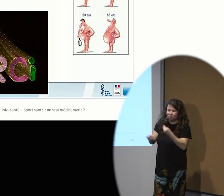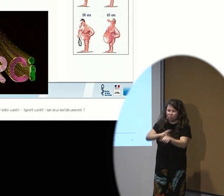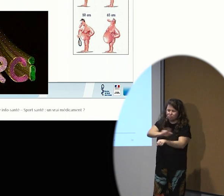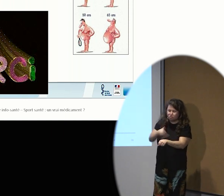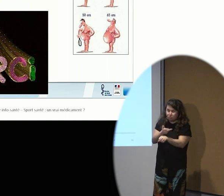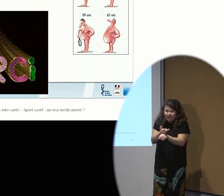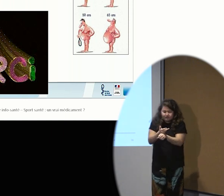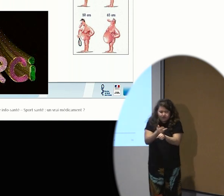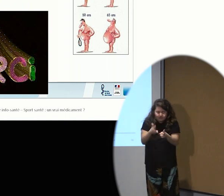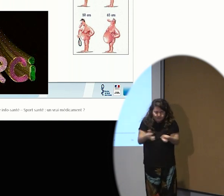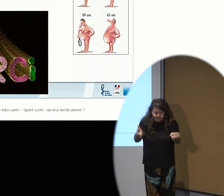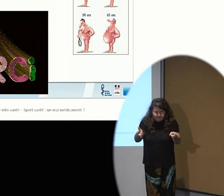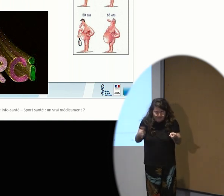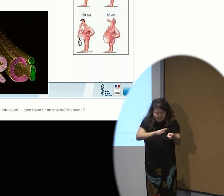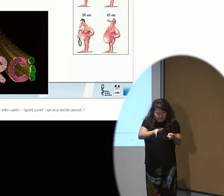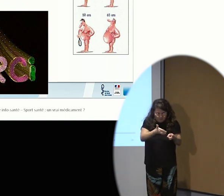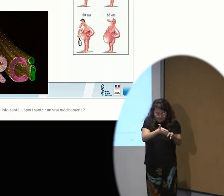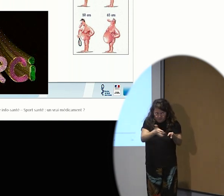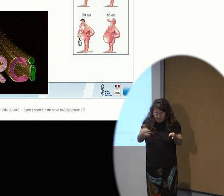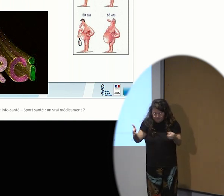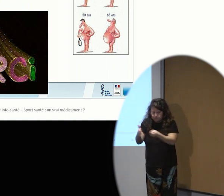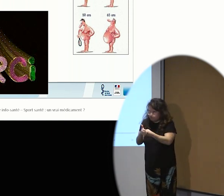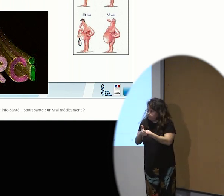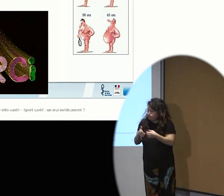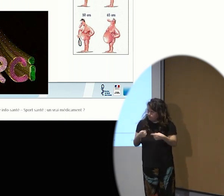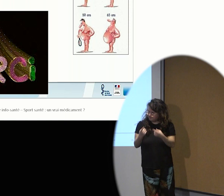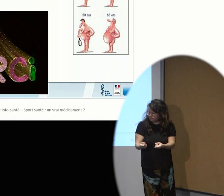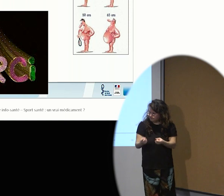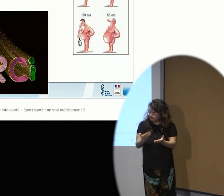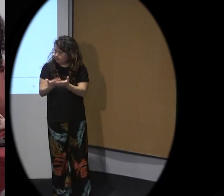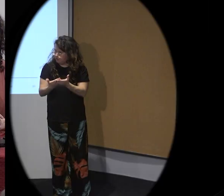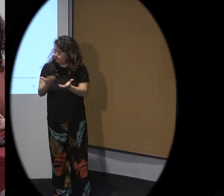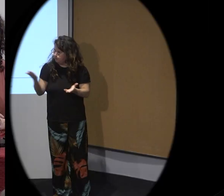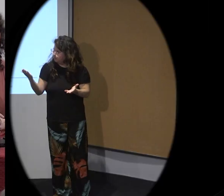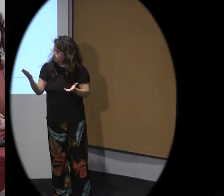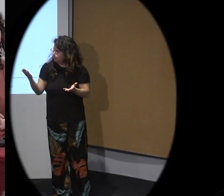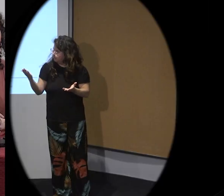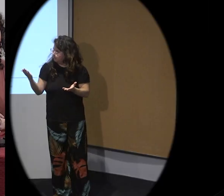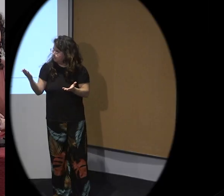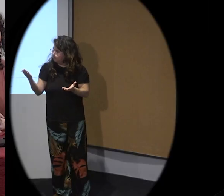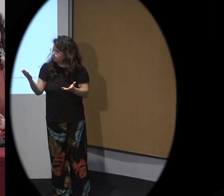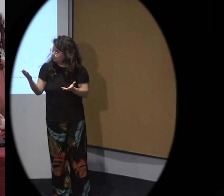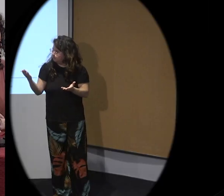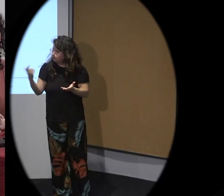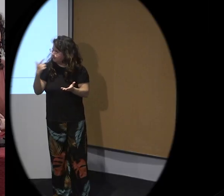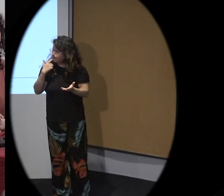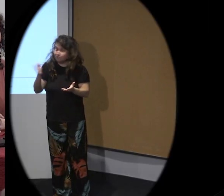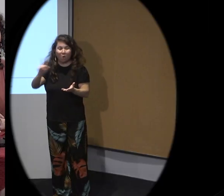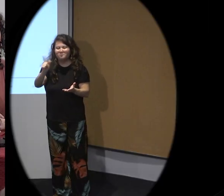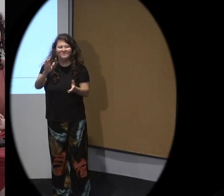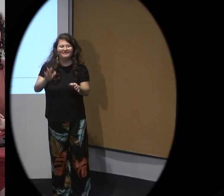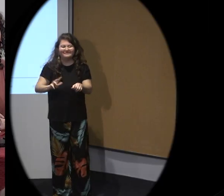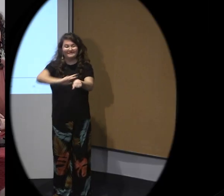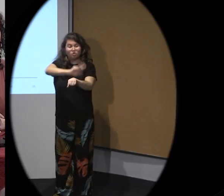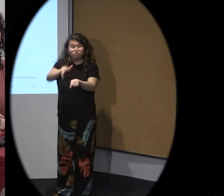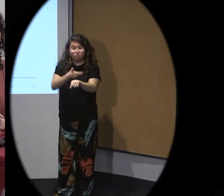continues. Oui, je comprends ça également. Oui. Ah non, 3 heures dans la journée, oui, additionnées.